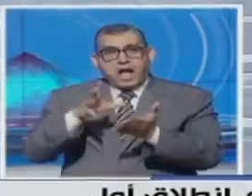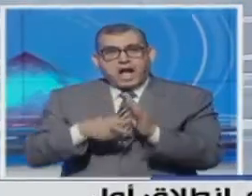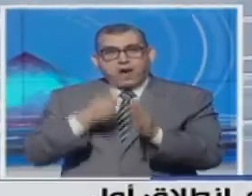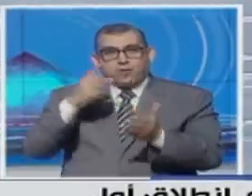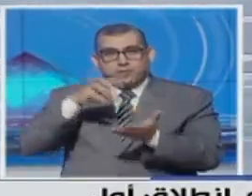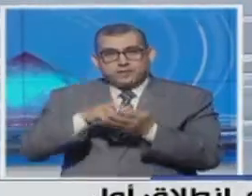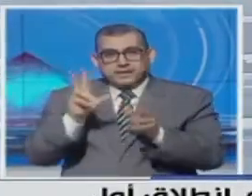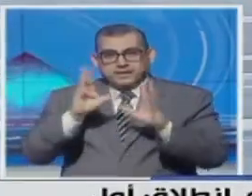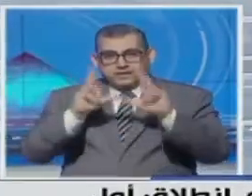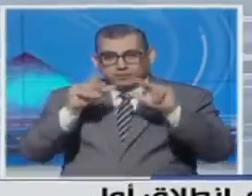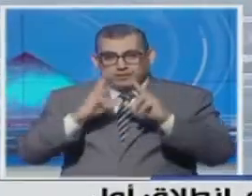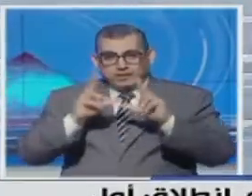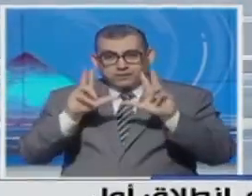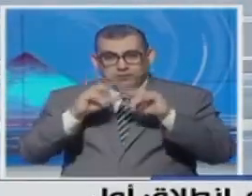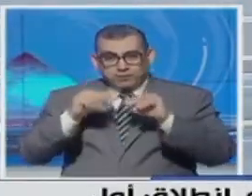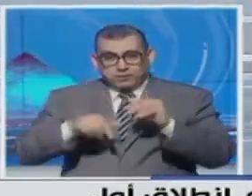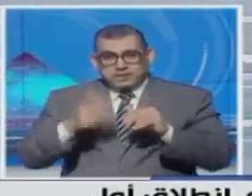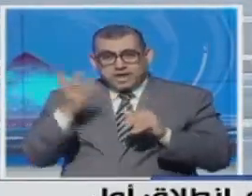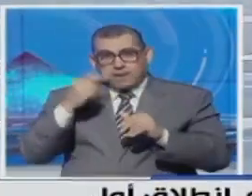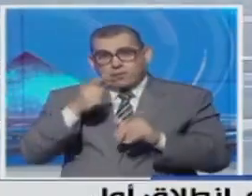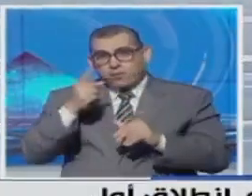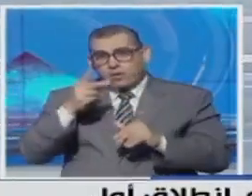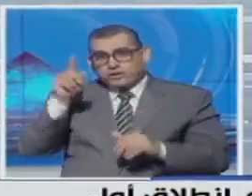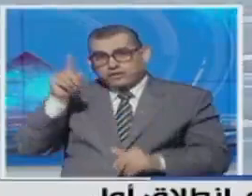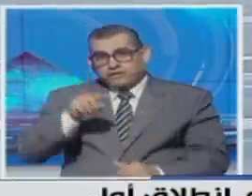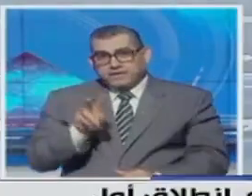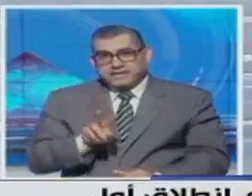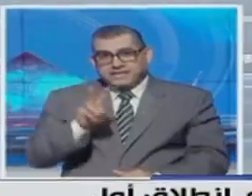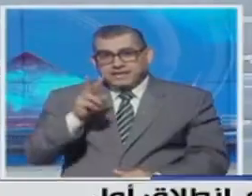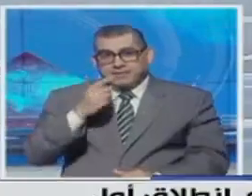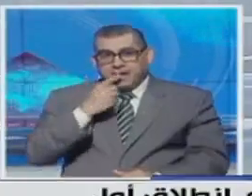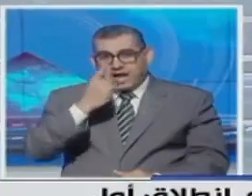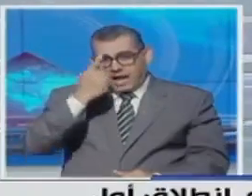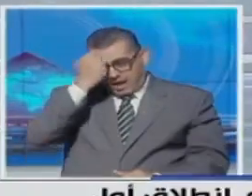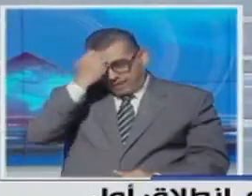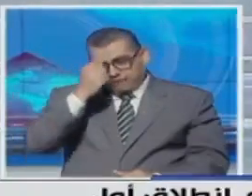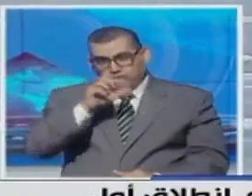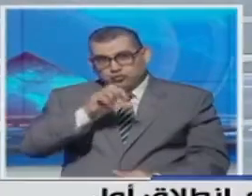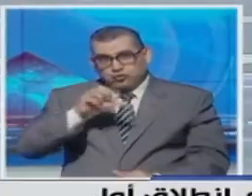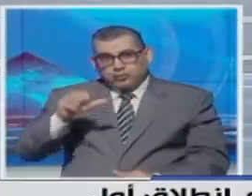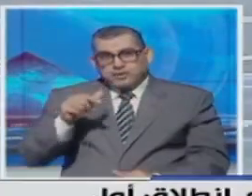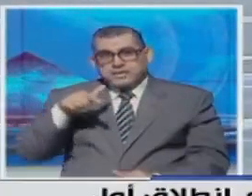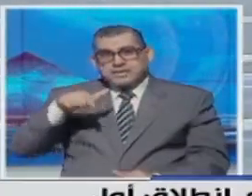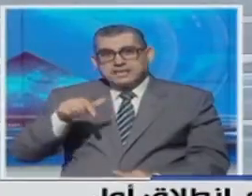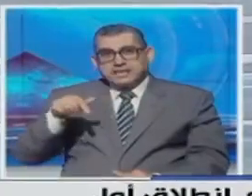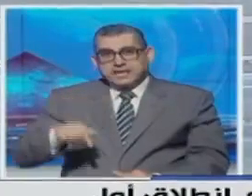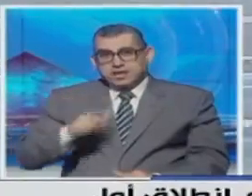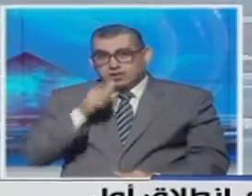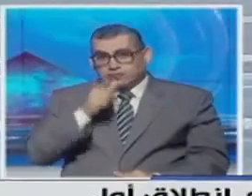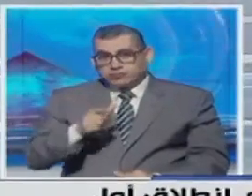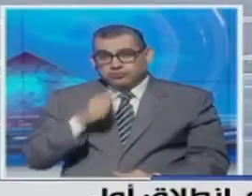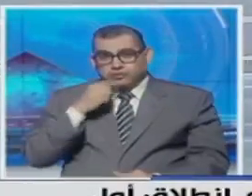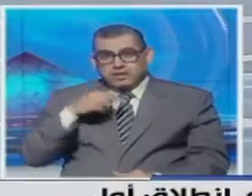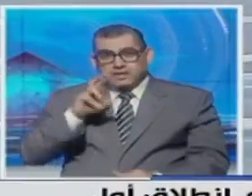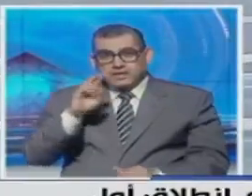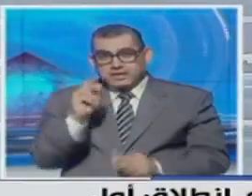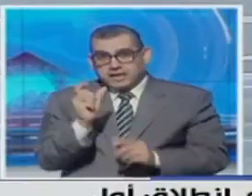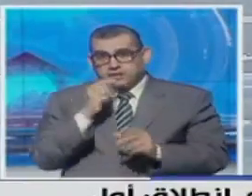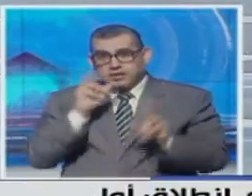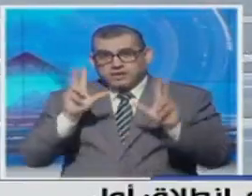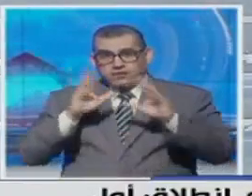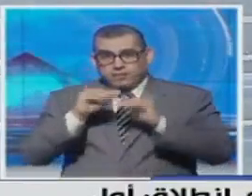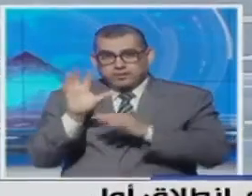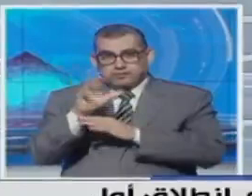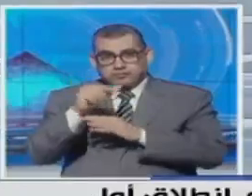للإرسال التلفزيوني في مصر في 21 من يوليو عام 1960. وأكد زين أن التلفزيون